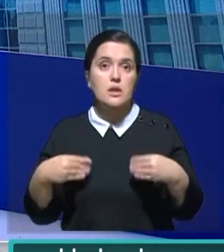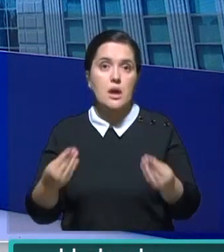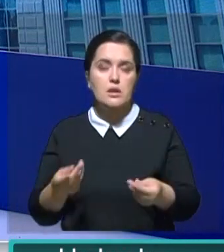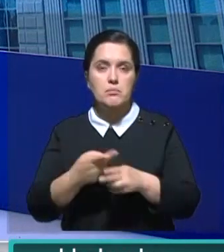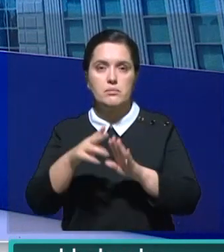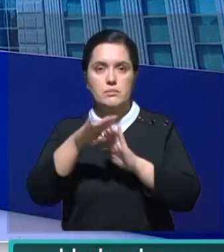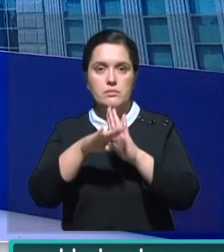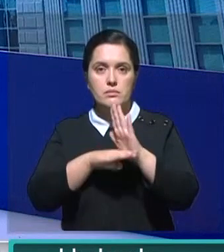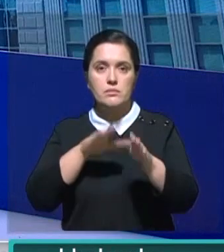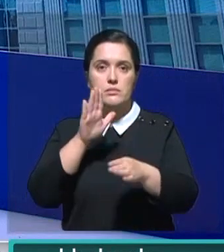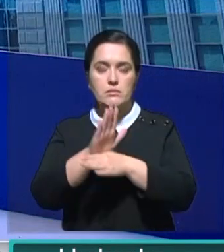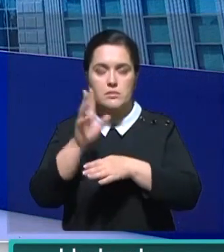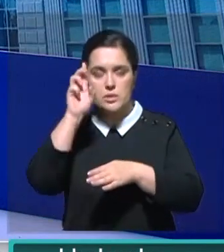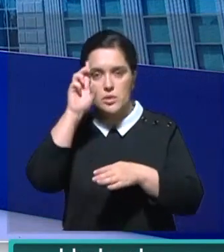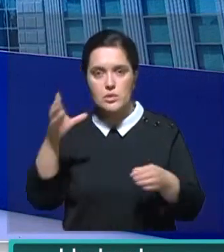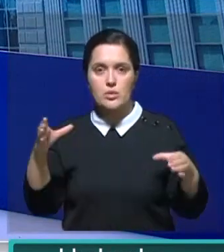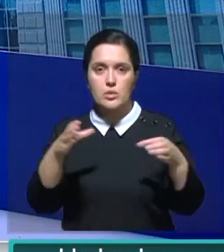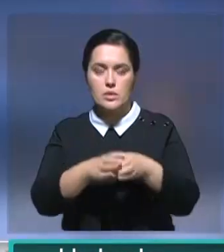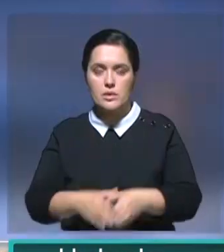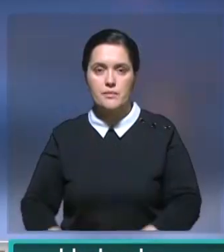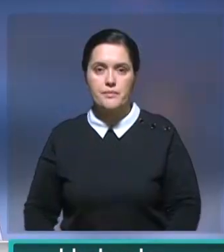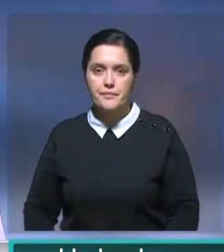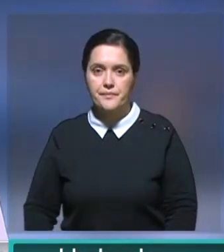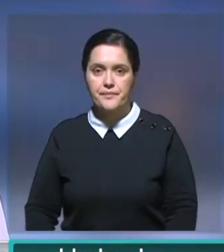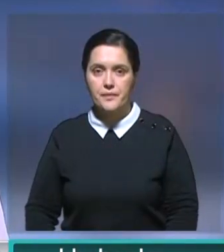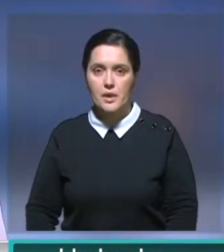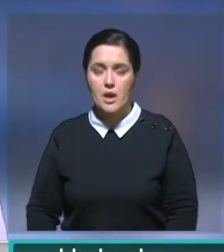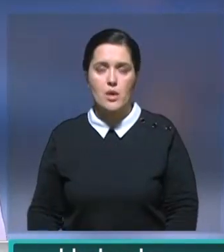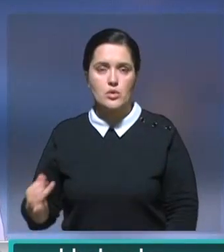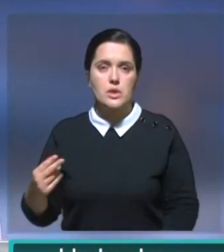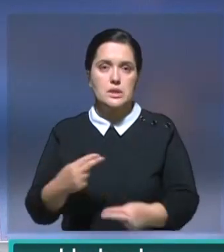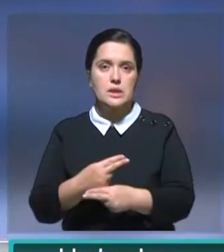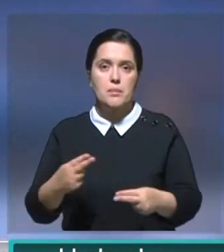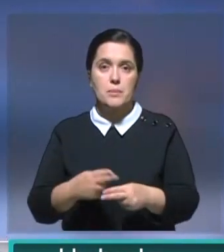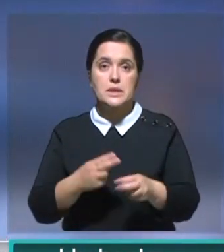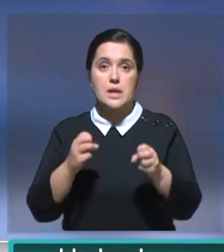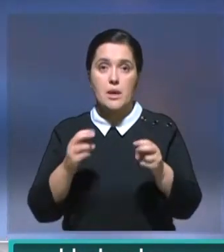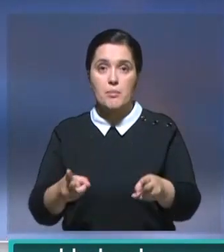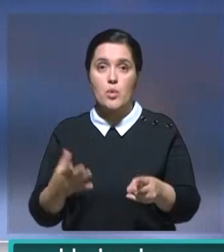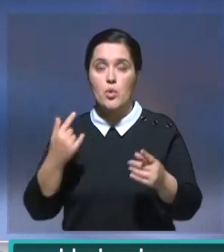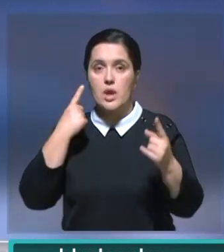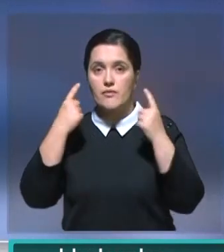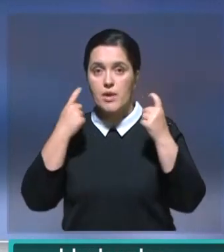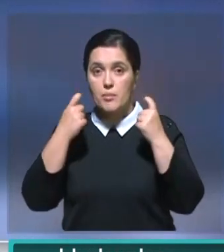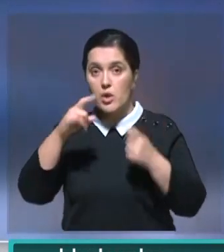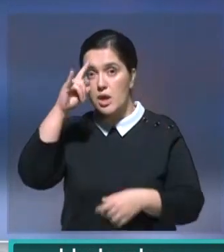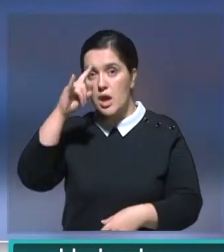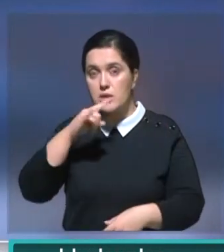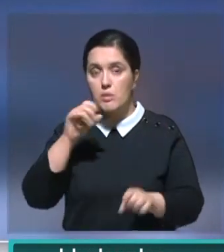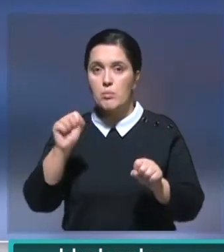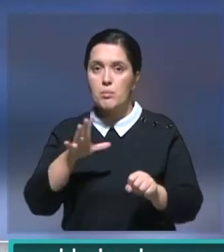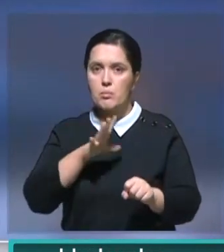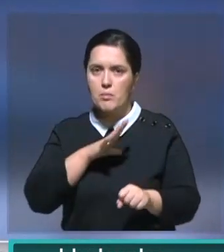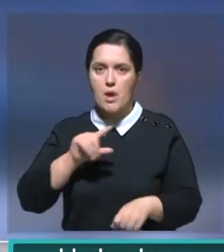соответствующее поручение государственным органам. Ну и в продолжение темы безопасности уже только уже информационной. В Казахстане могут